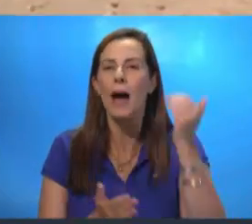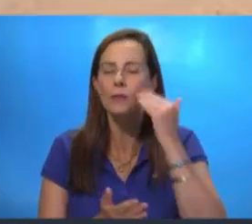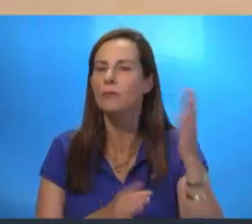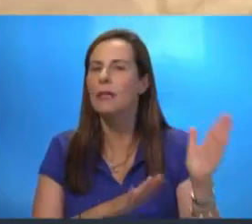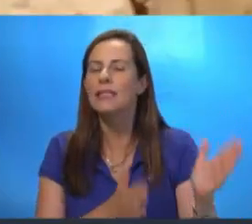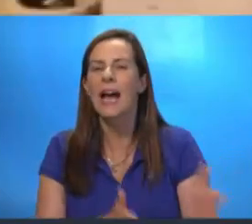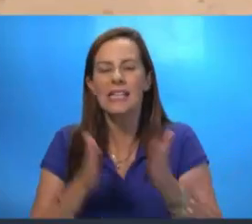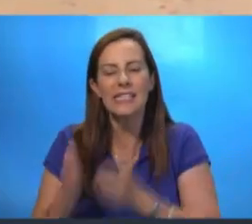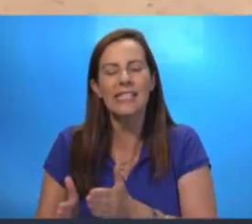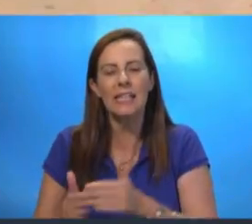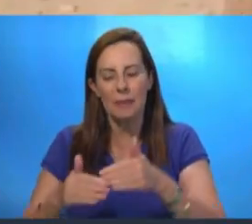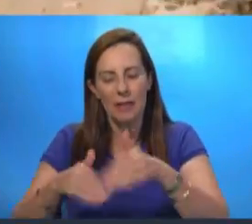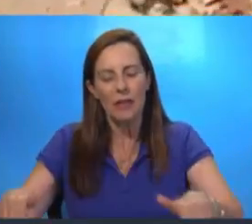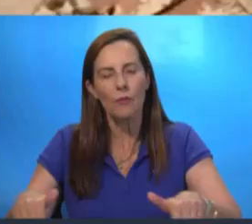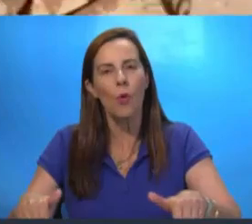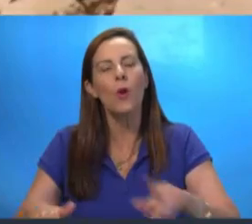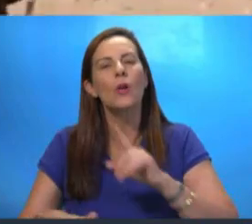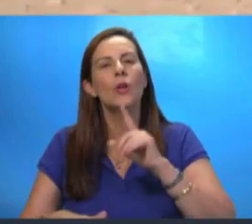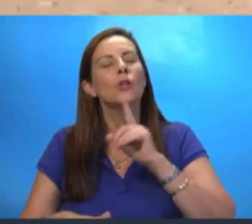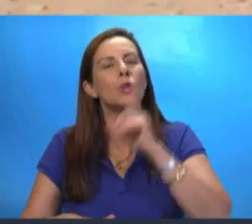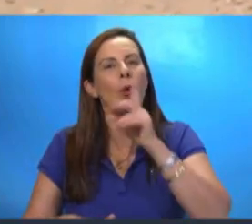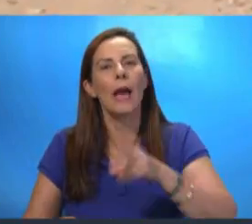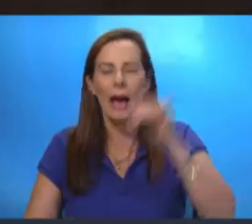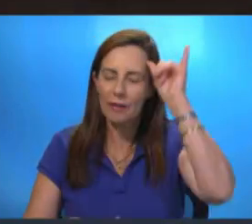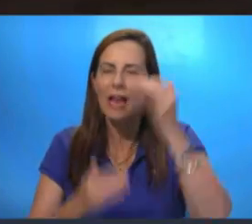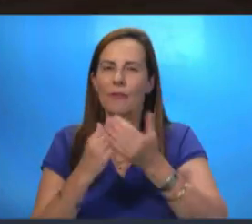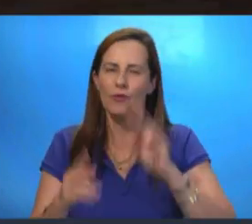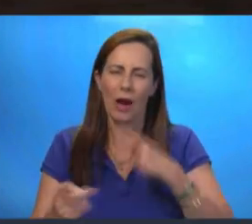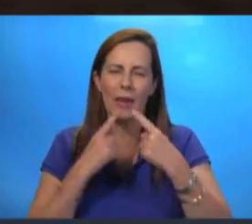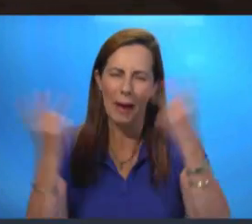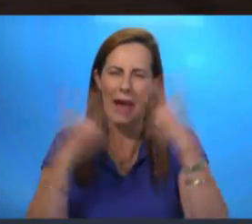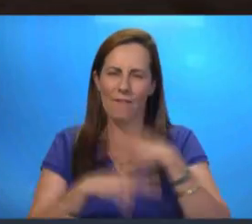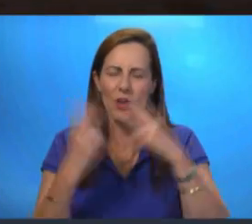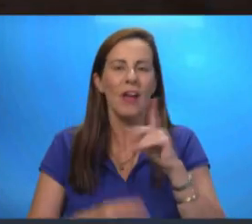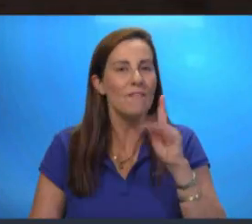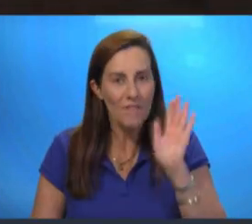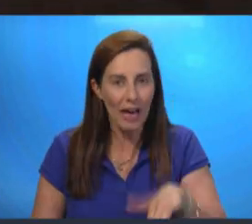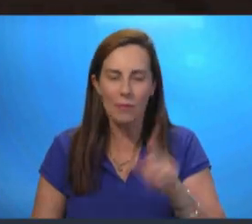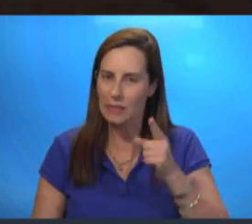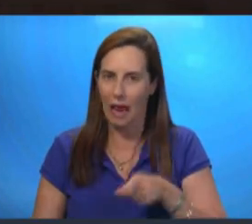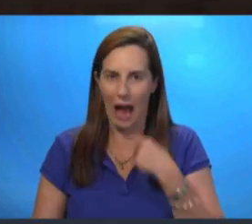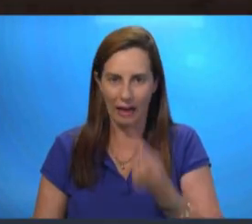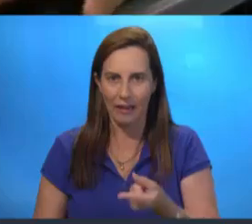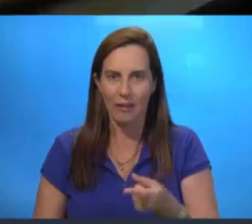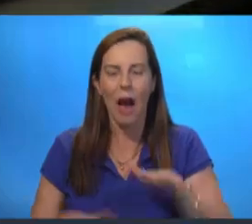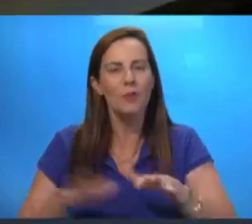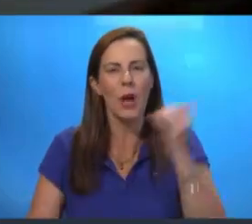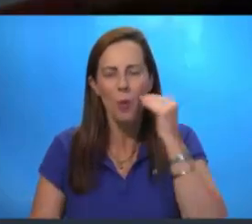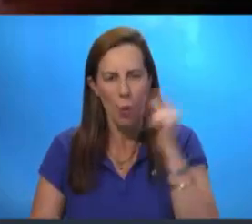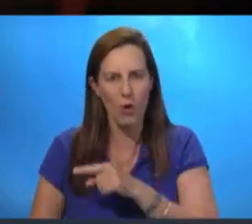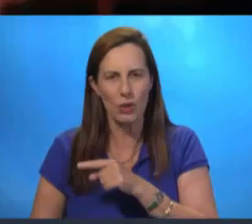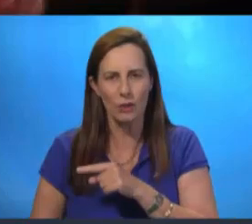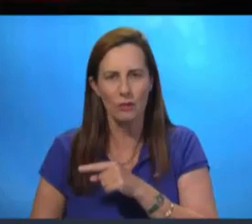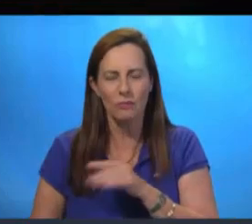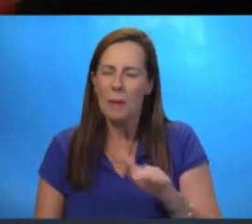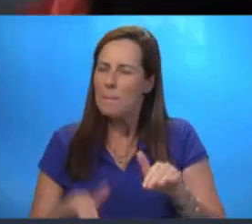מאזור הגבול בין סוריה לעיראק וירדן לפני שאפשר יהיה לדבר על הבנות. וגם, יש לציין, הממשל בוושינגטון מסתייג